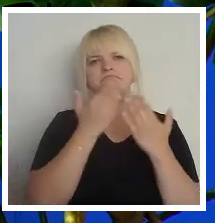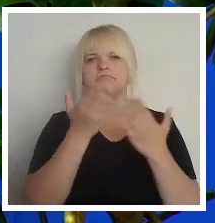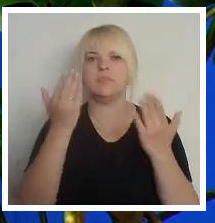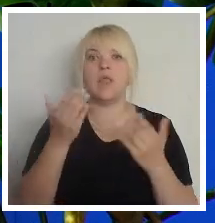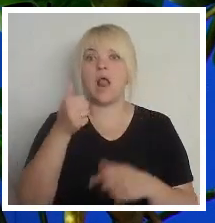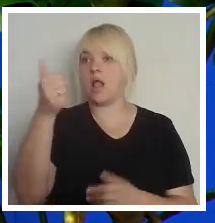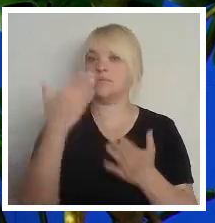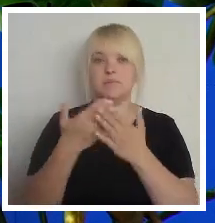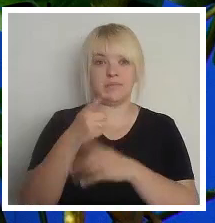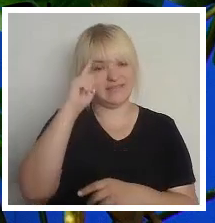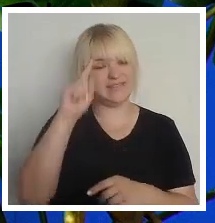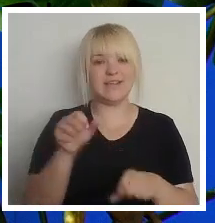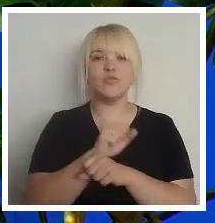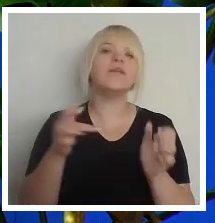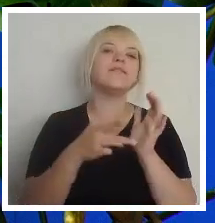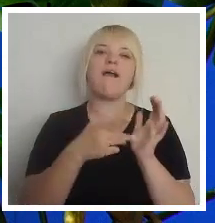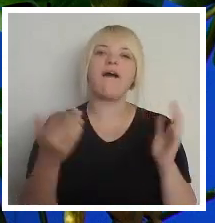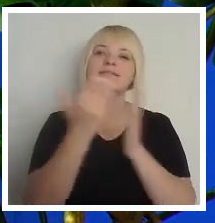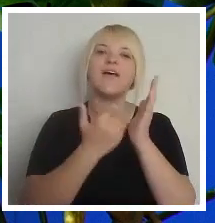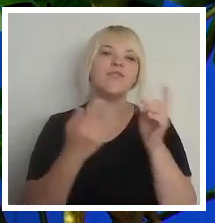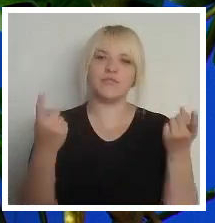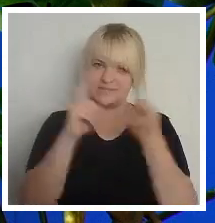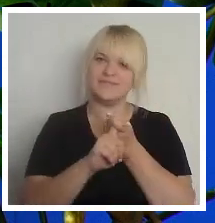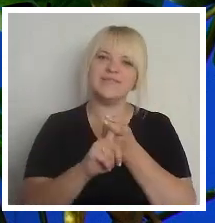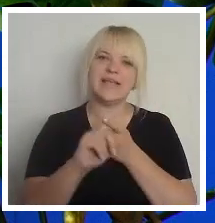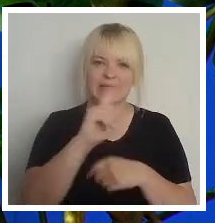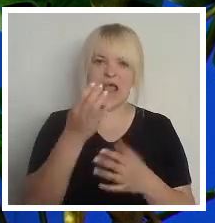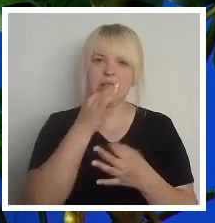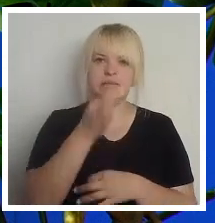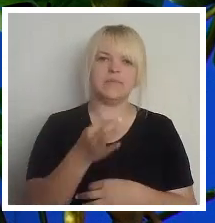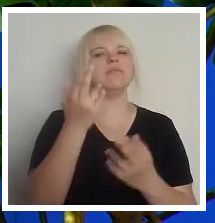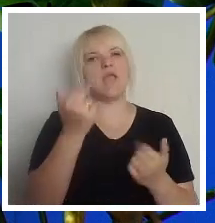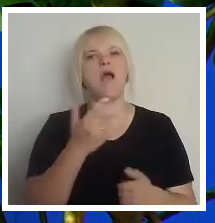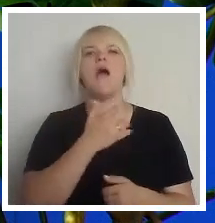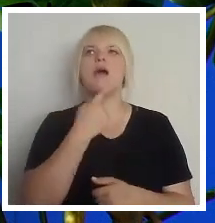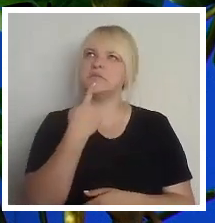tas saturs. Mums domāju, ir atbilde. Es teiktu, ka jā, mums ir